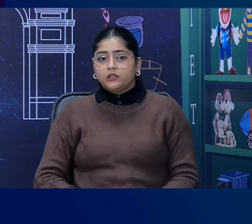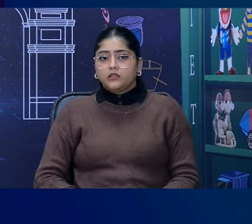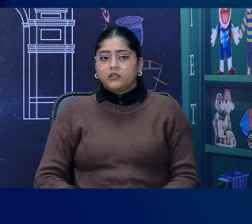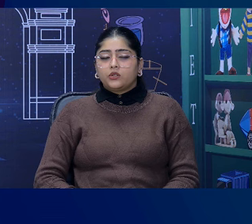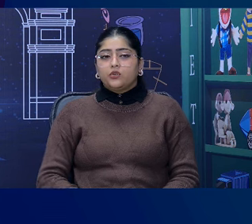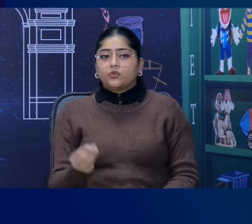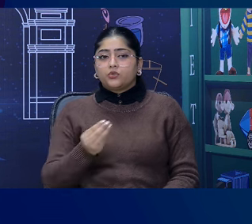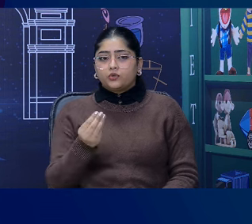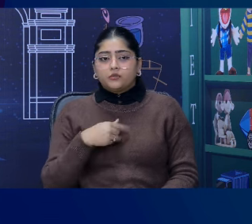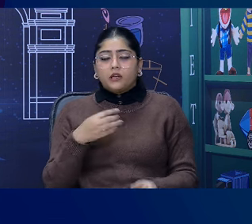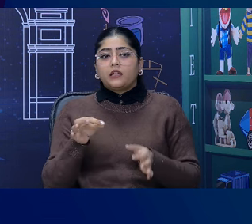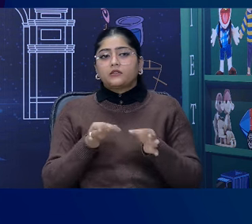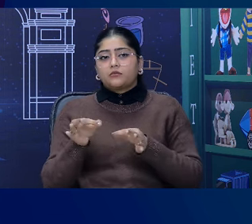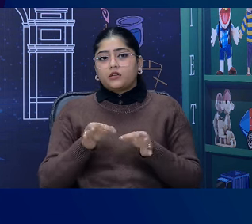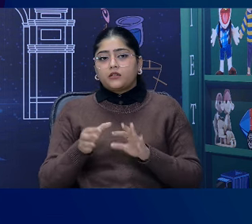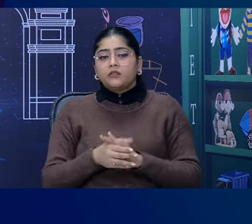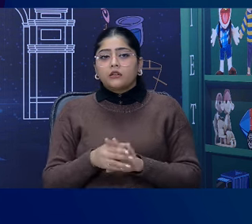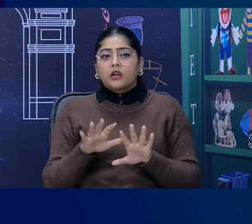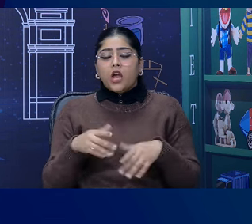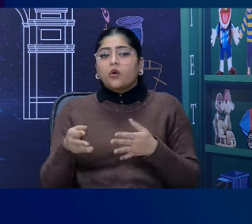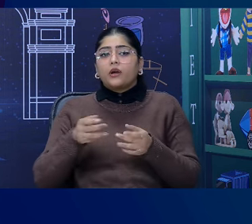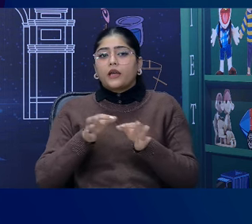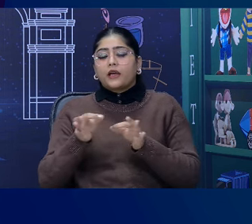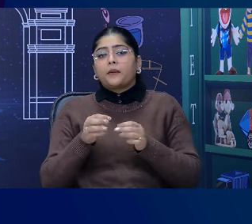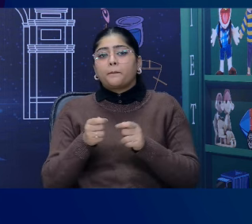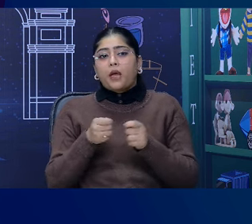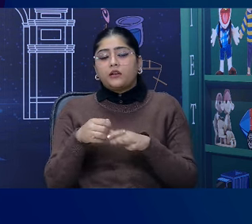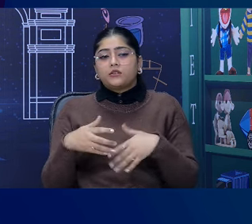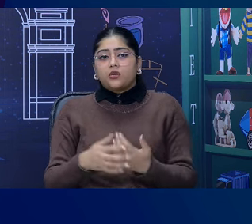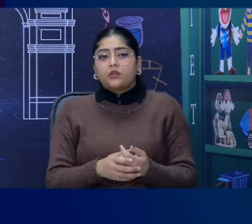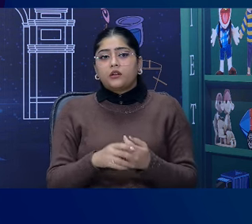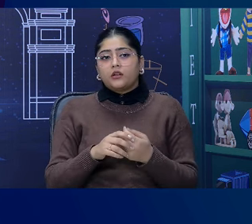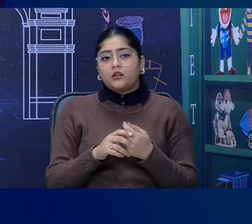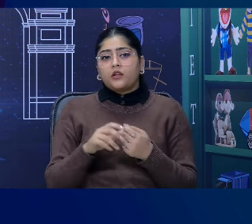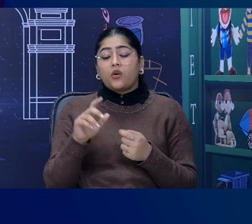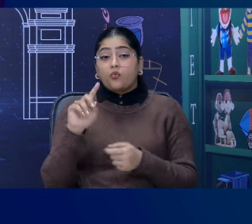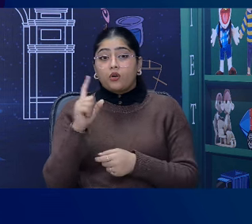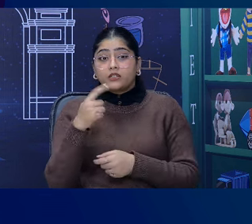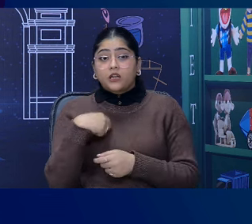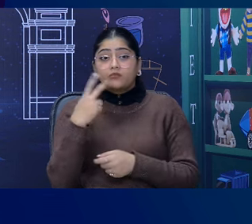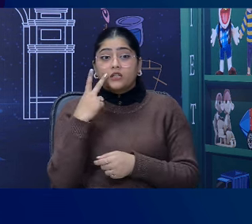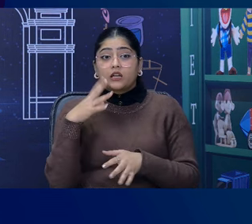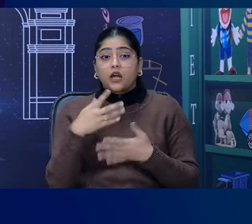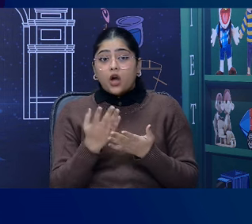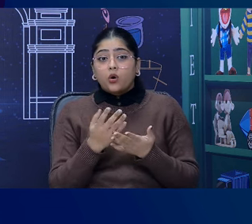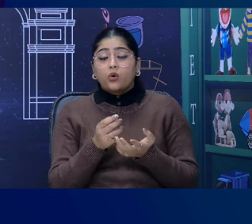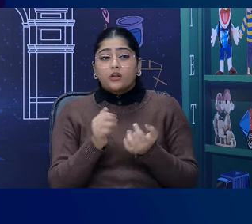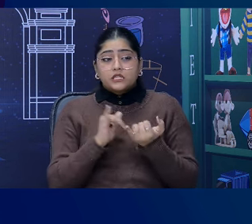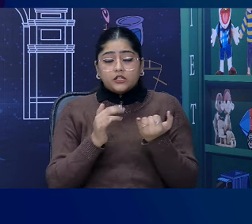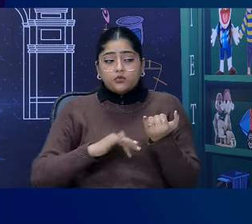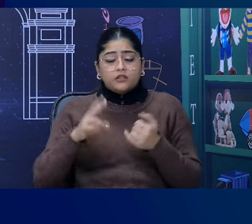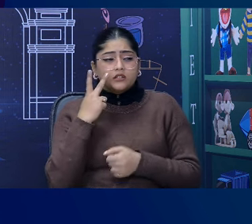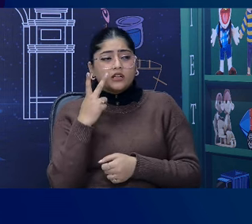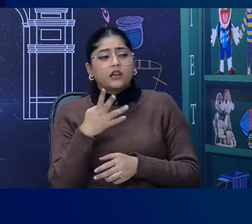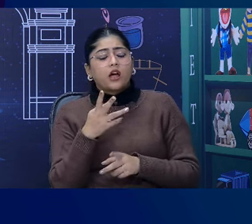कुछ चीजें बता रही हूं कि हम कैसे स्ट्रेस को मैनेज कर सके पहला कैसे आप सिचुएशन को देख रहे हैं उसका नजरिया बदले चेंज